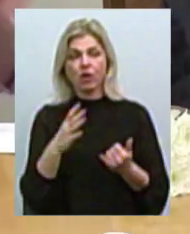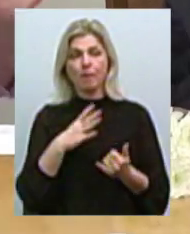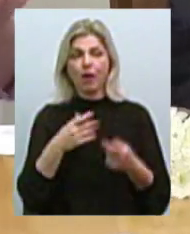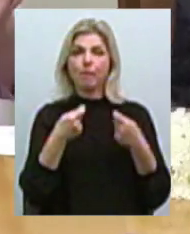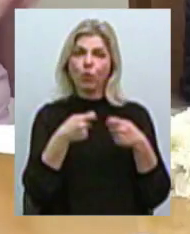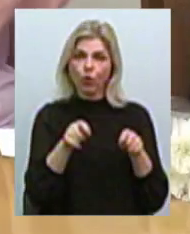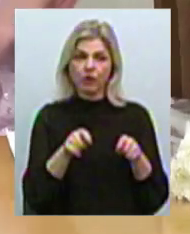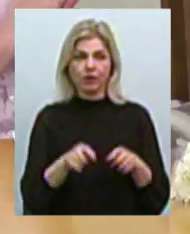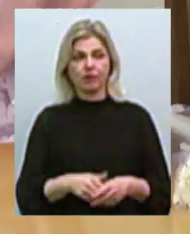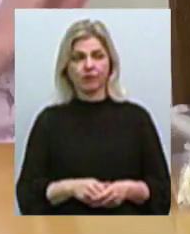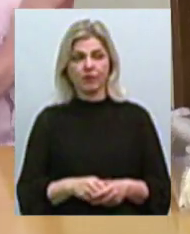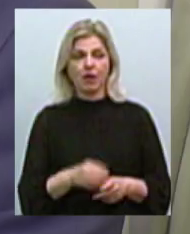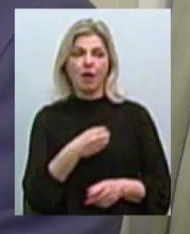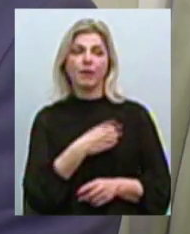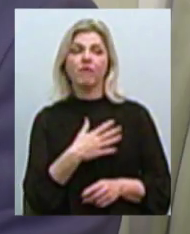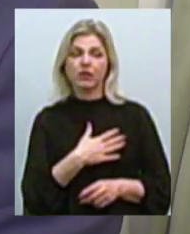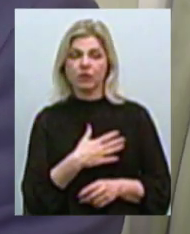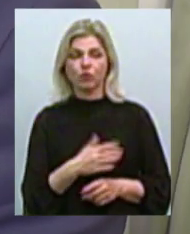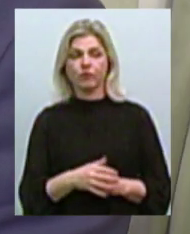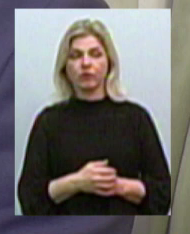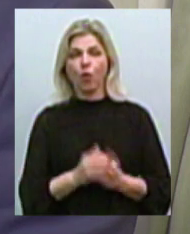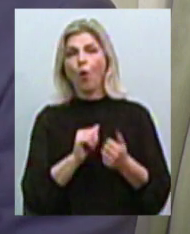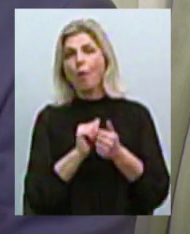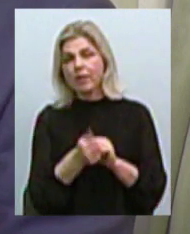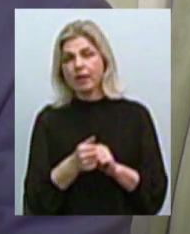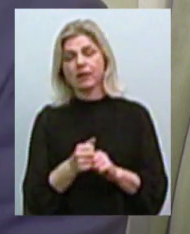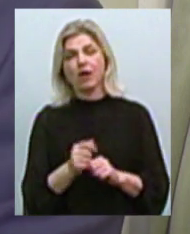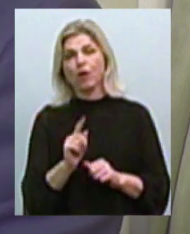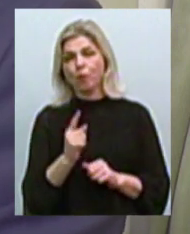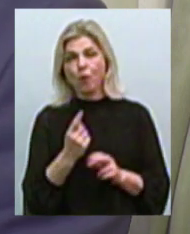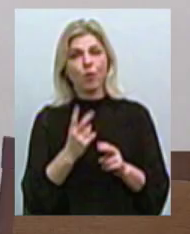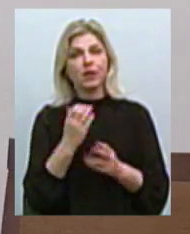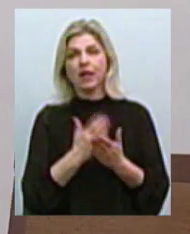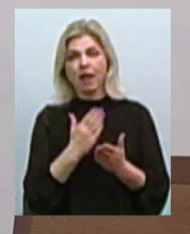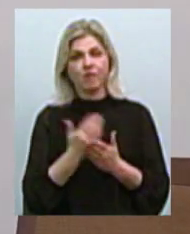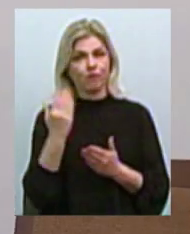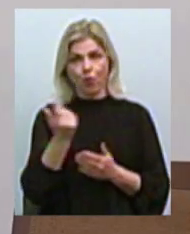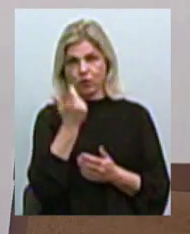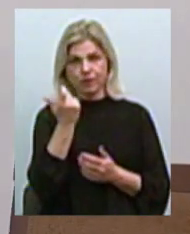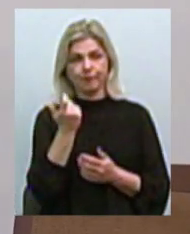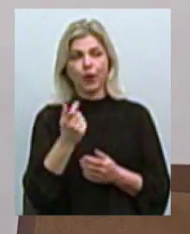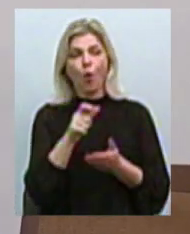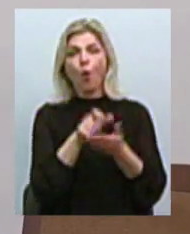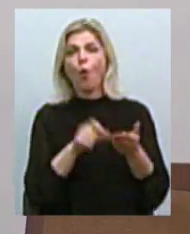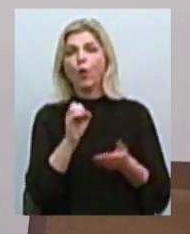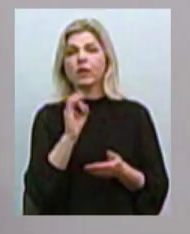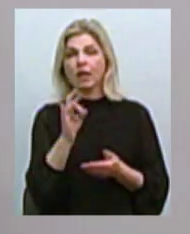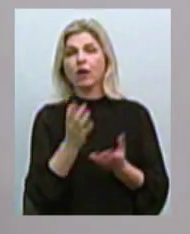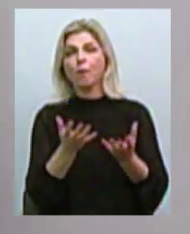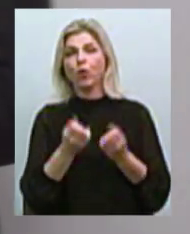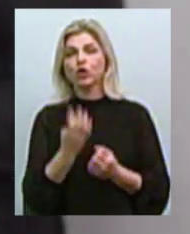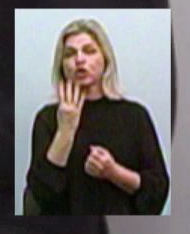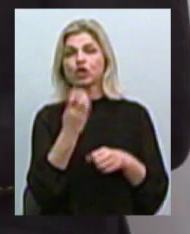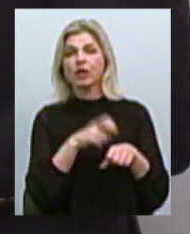продані, приватизовані, обмінні такі інші, тому що вони є службовими. Ордери на квартири отримали 4